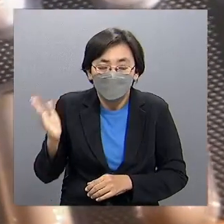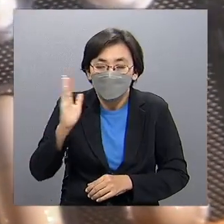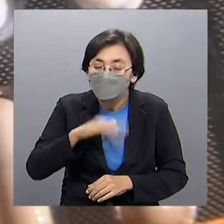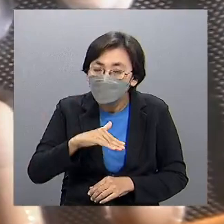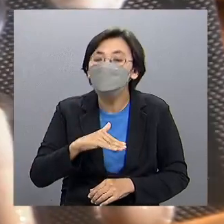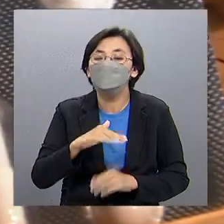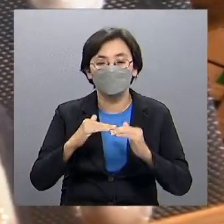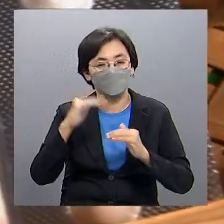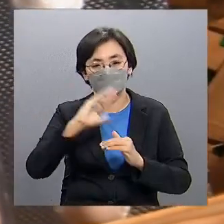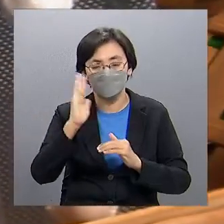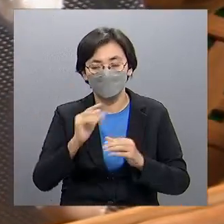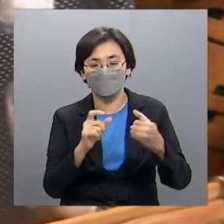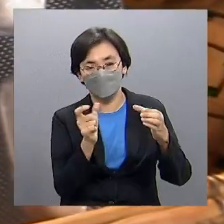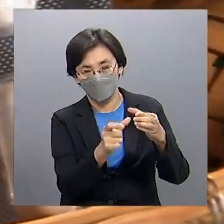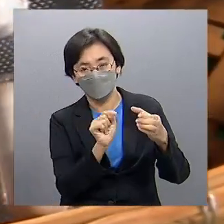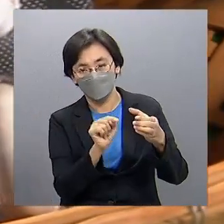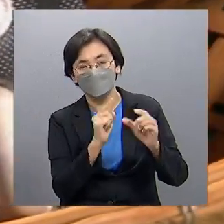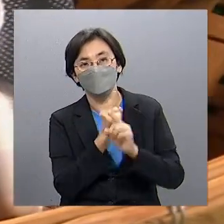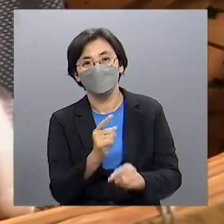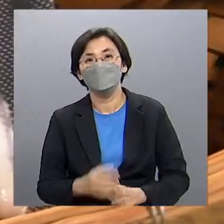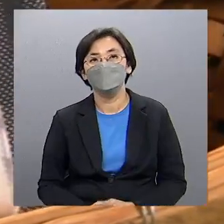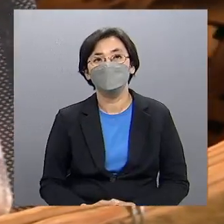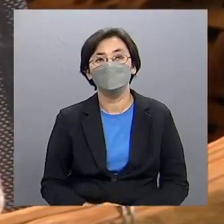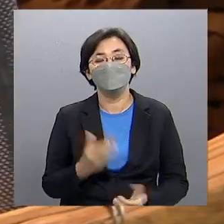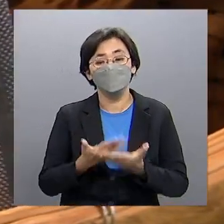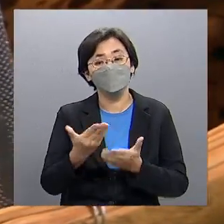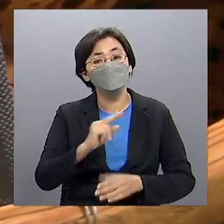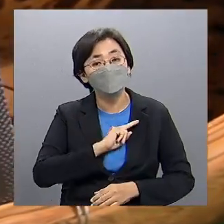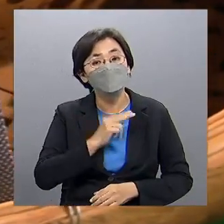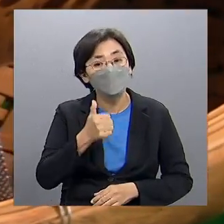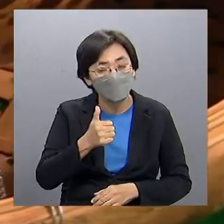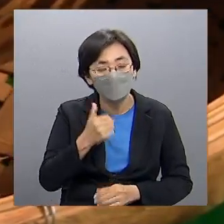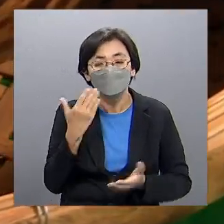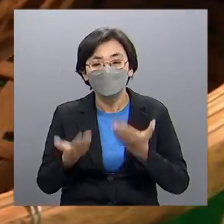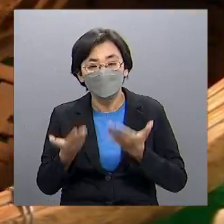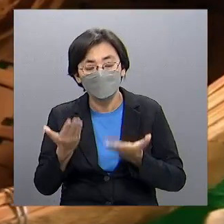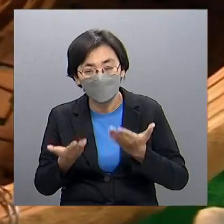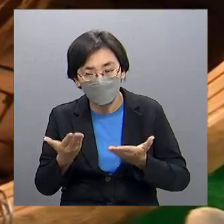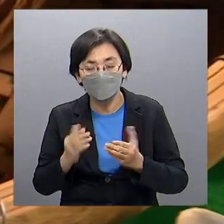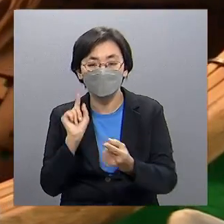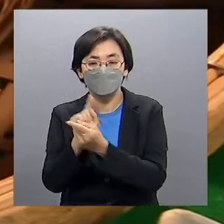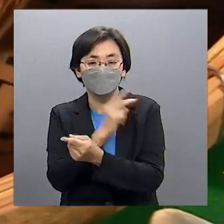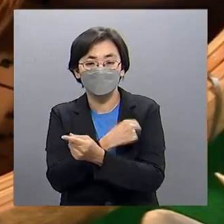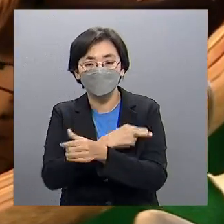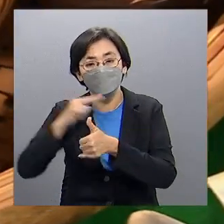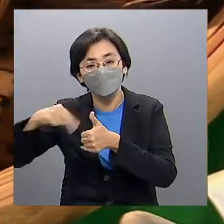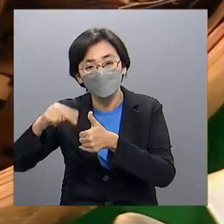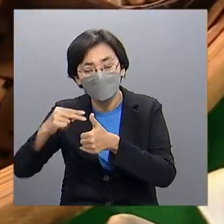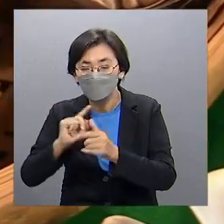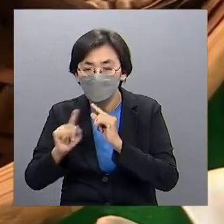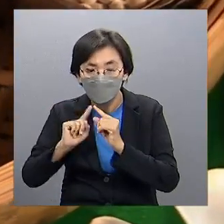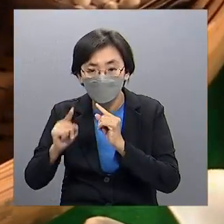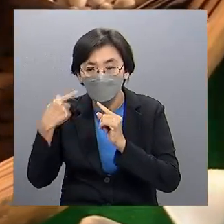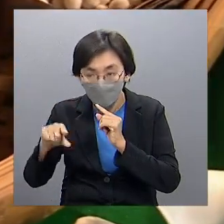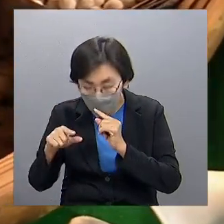แล้วก็ต้องสามารถไปเลือกซื้อเองได้ไหมคะหรือว่าจะต้องไปหาคุณหมอก่อนไปหาคุณหมอแพทย์แผนไทยก่อนหรือเปล่า